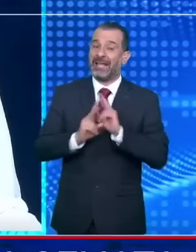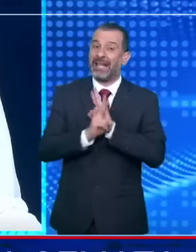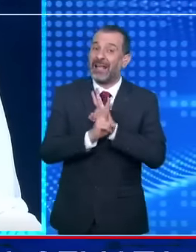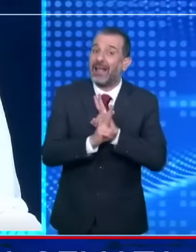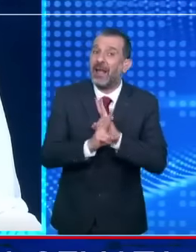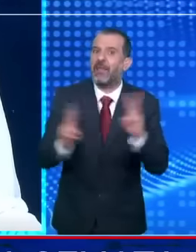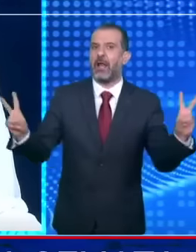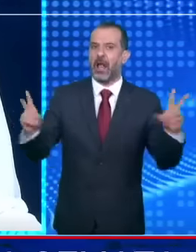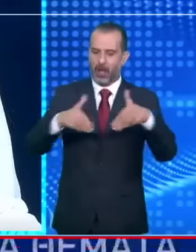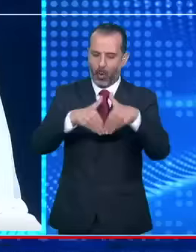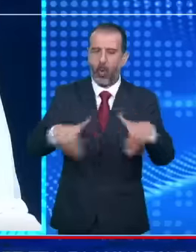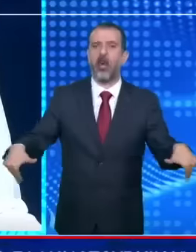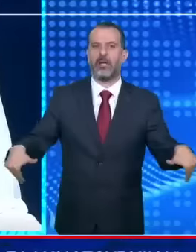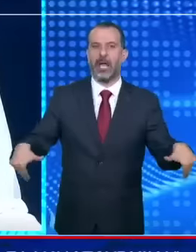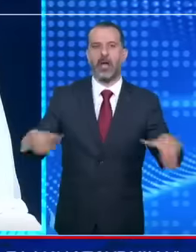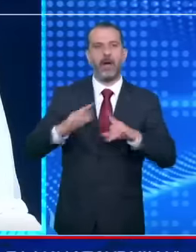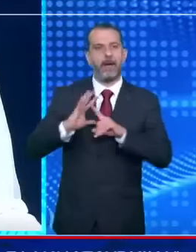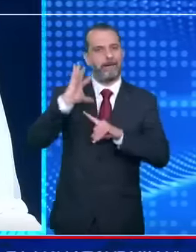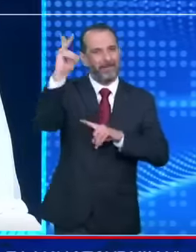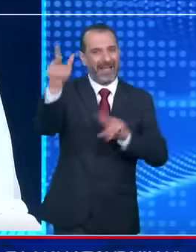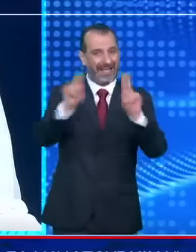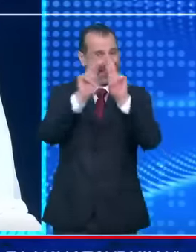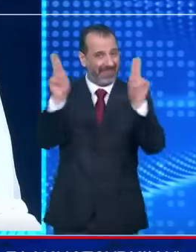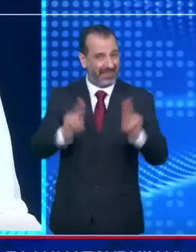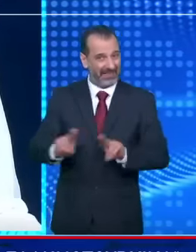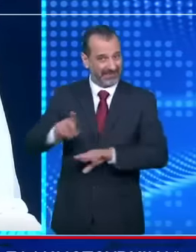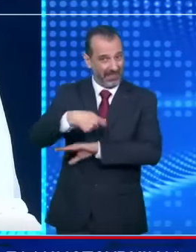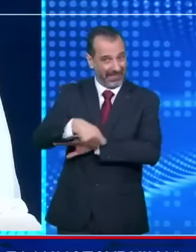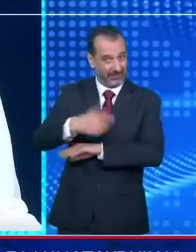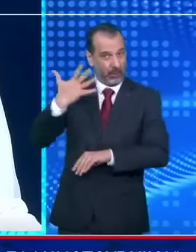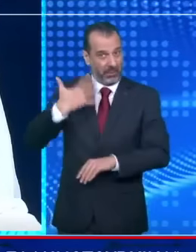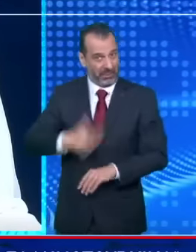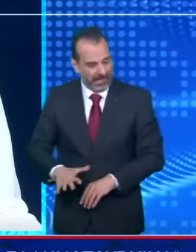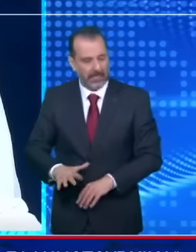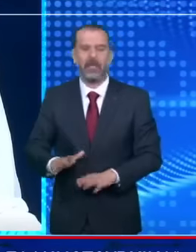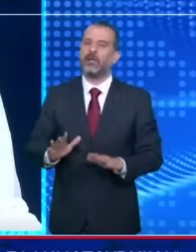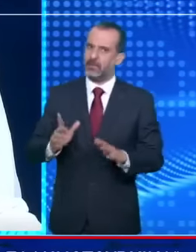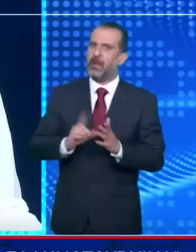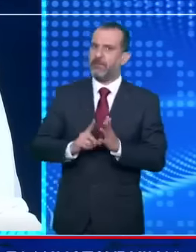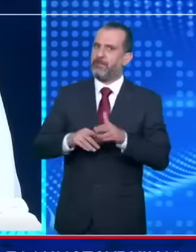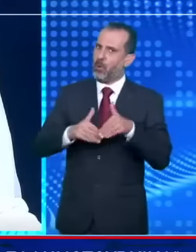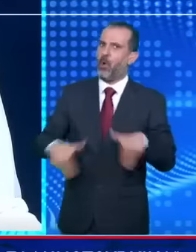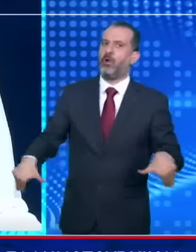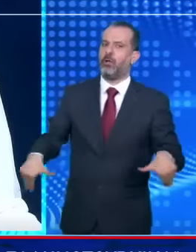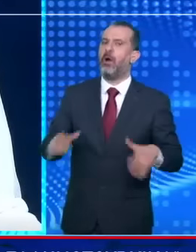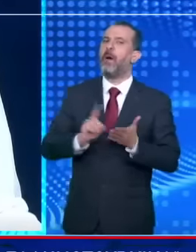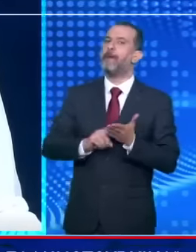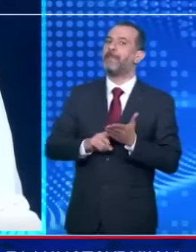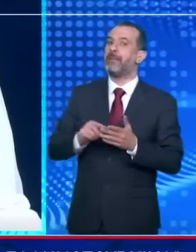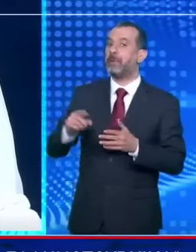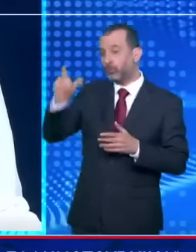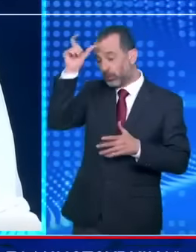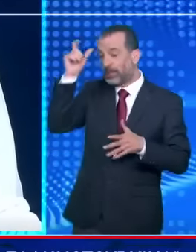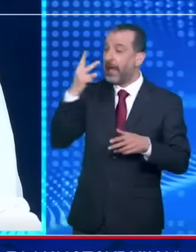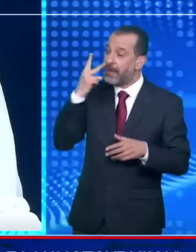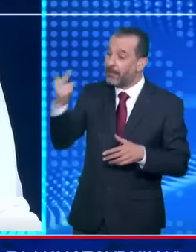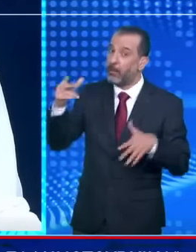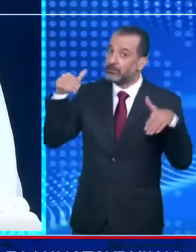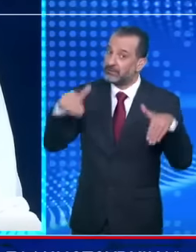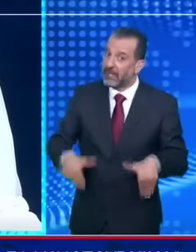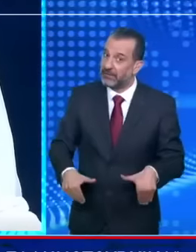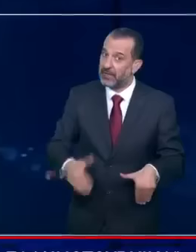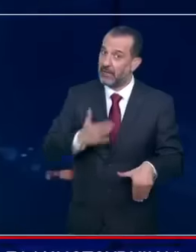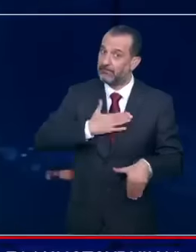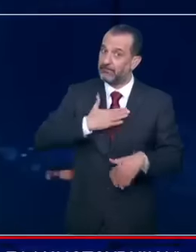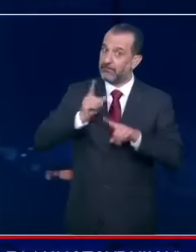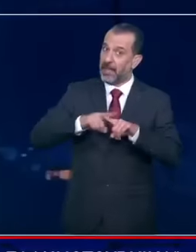προχωρήσουμε στη Χάγη και περιμένουμε να δούμε εάν η Τουρκία θα σεβαστεί τις εθνικές μας γραμμές. Συζητήθηκε πολύ